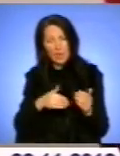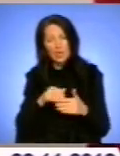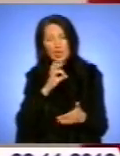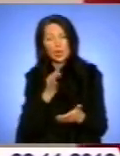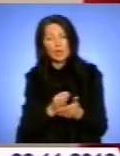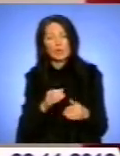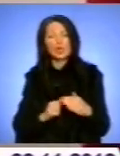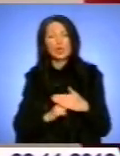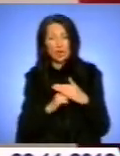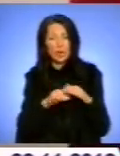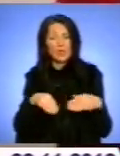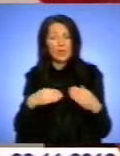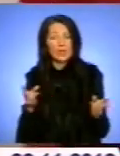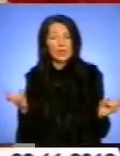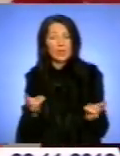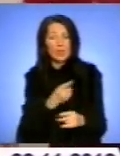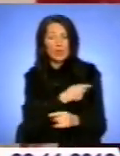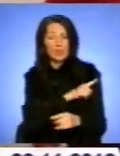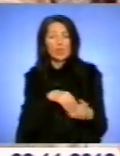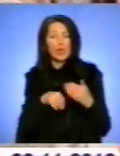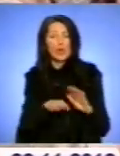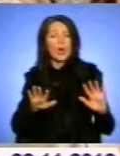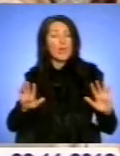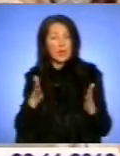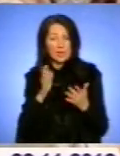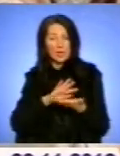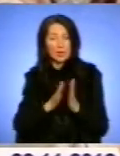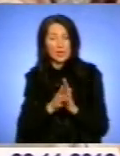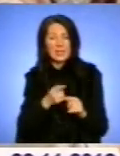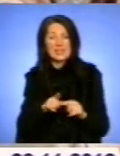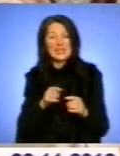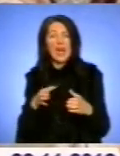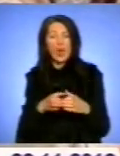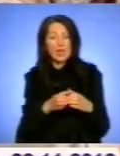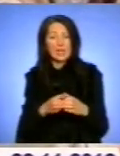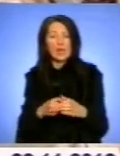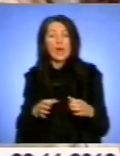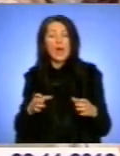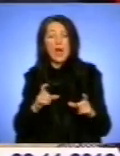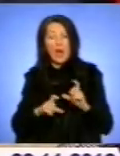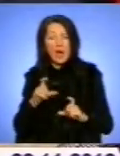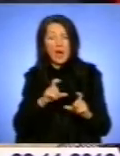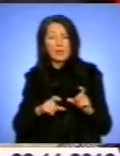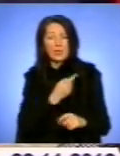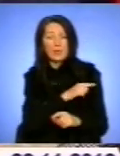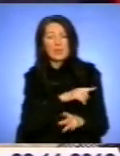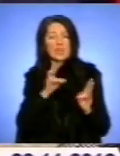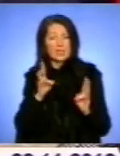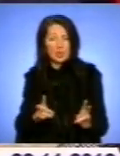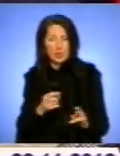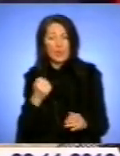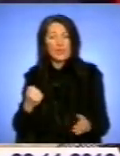надання необхідної медичної допомоги в екстрених ситуаціях. Це колектив кафедри медицини катастроф і військової медицини на чолі з доктором медичних